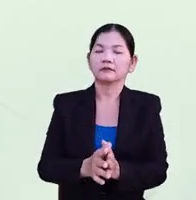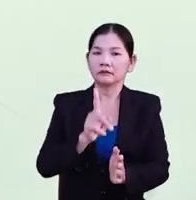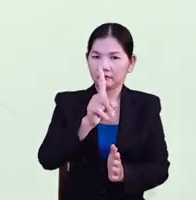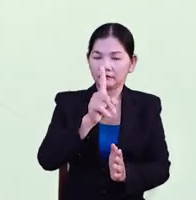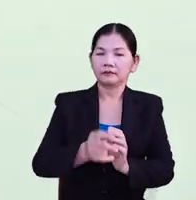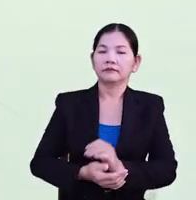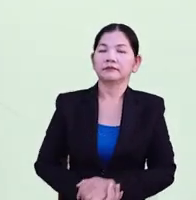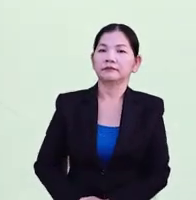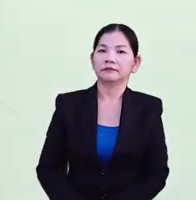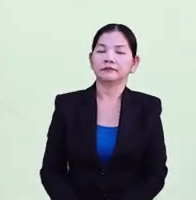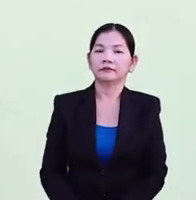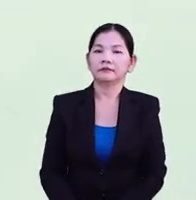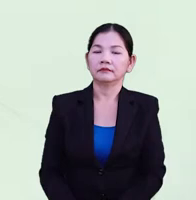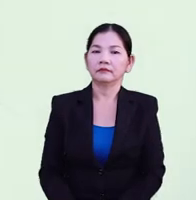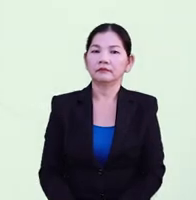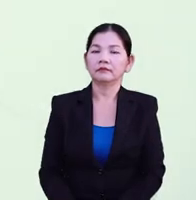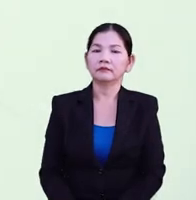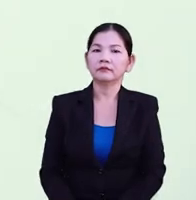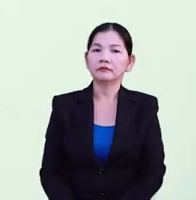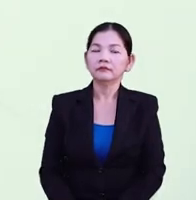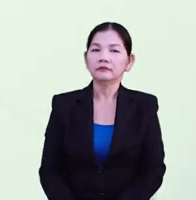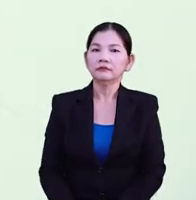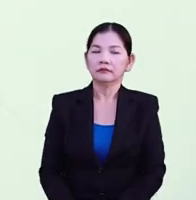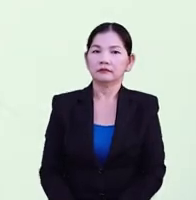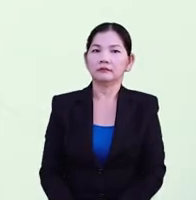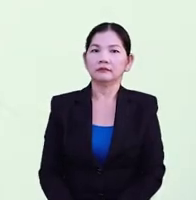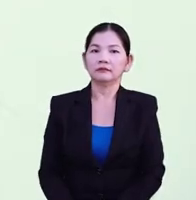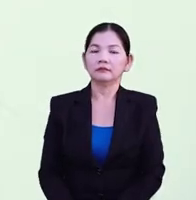นนะก่อนนะจ้า